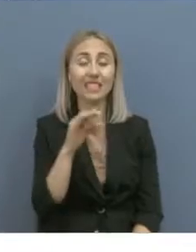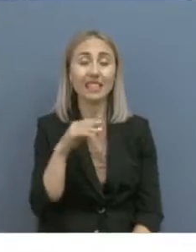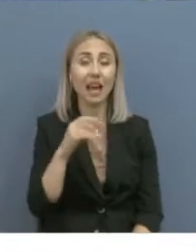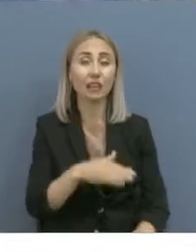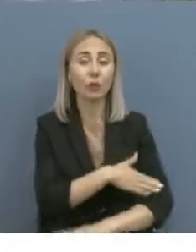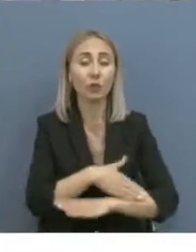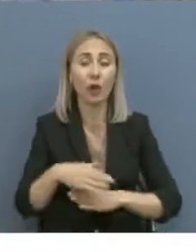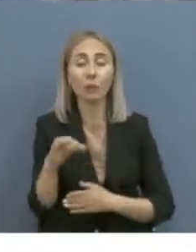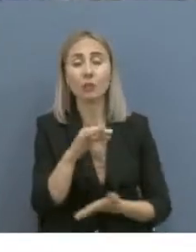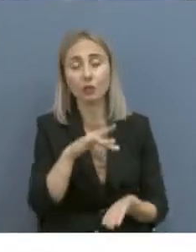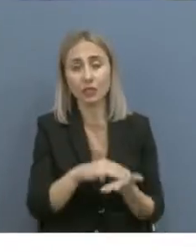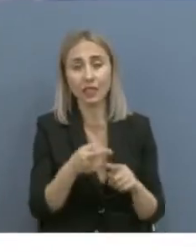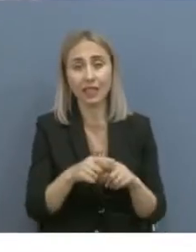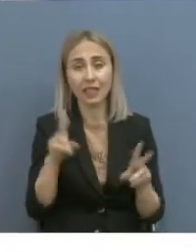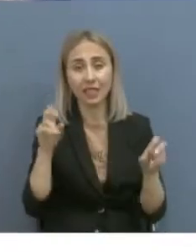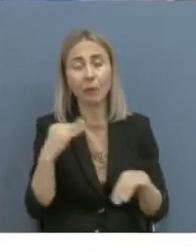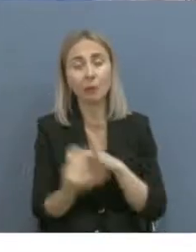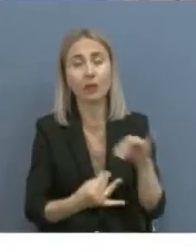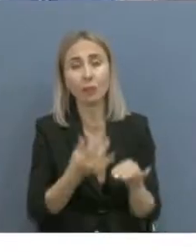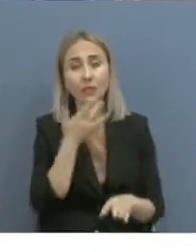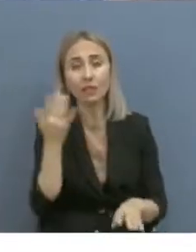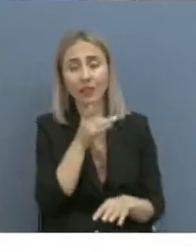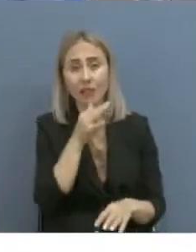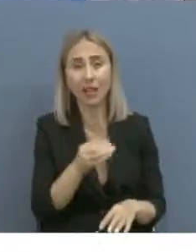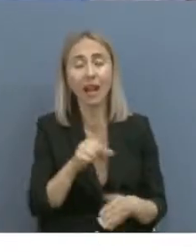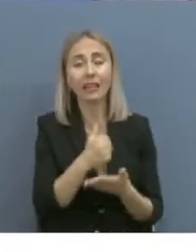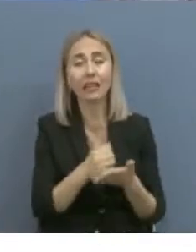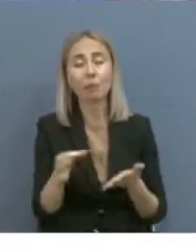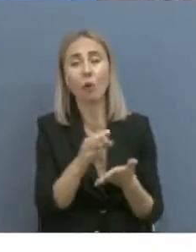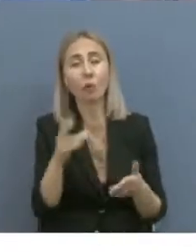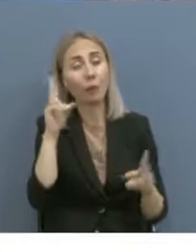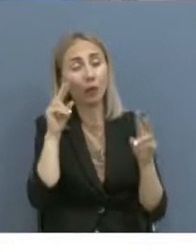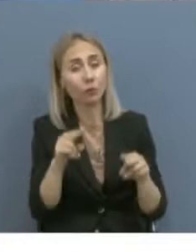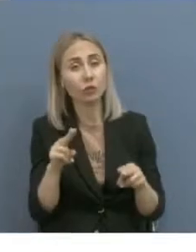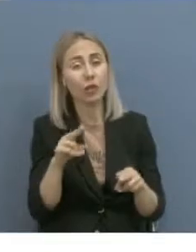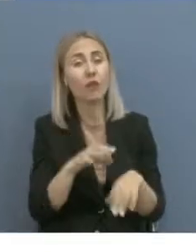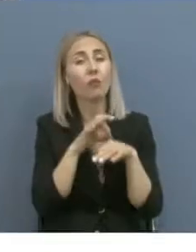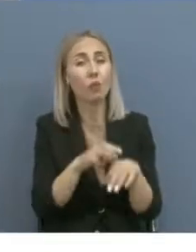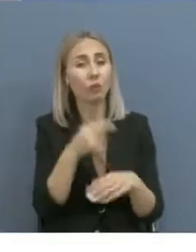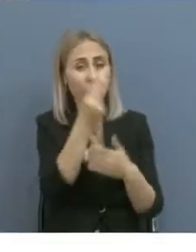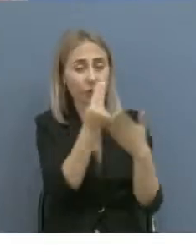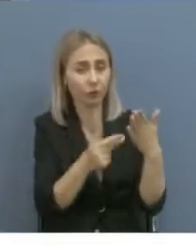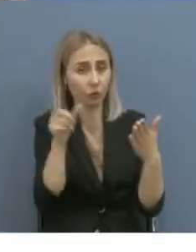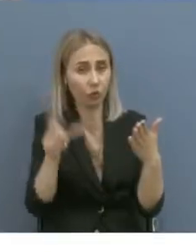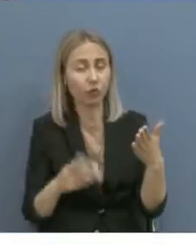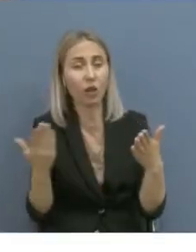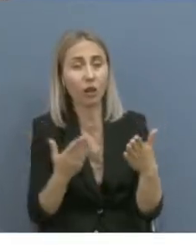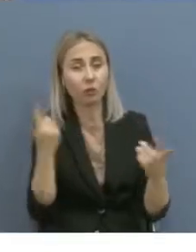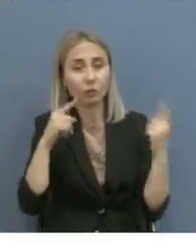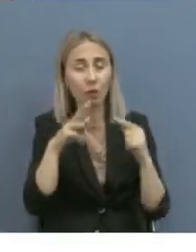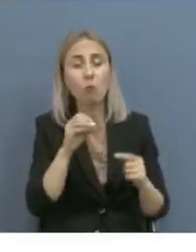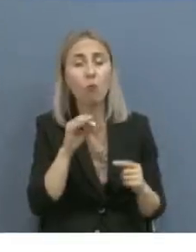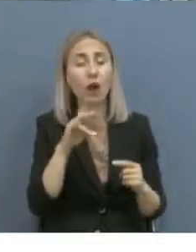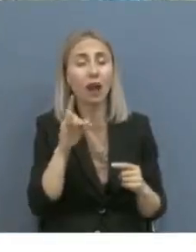түскен мәселе. Өңір басшысы Ермек Маржықбаев қылғалам шеберлерінің көп қабатты тұрғын үйлердегі өнер туындыларына зер салды. Сүреттің сапасы мен жұмыстардың тиянақты